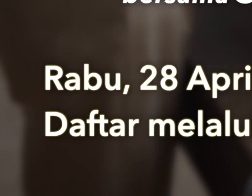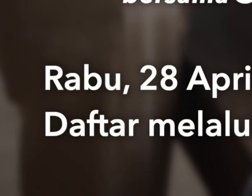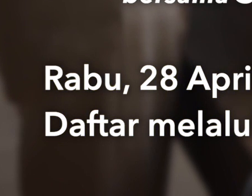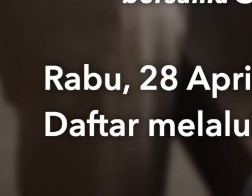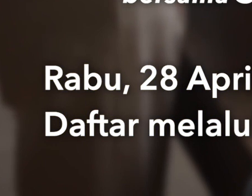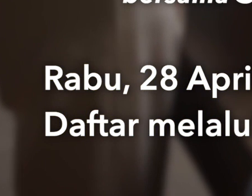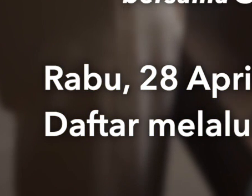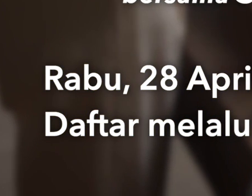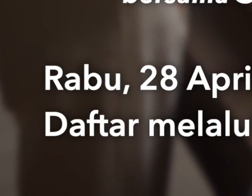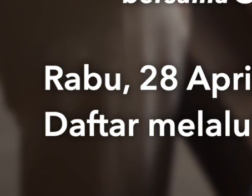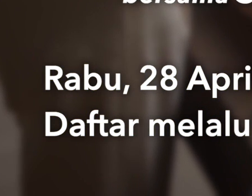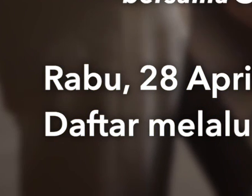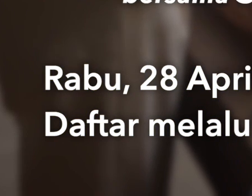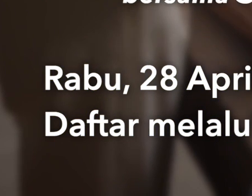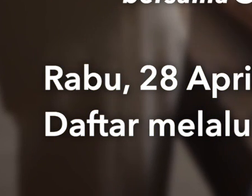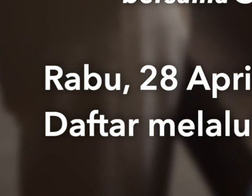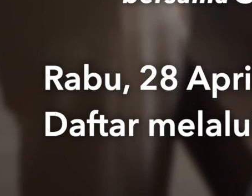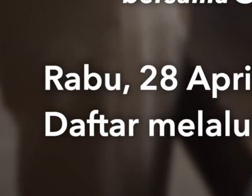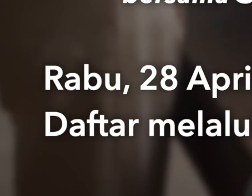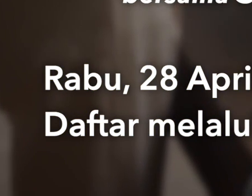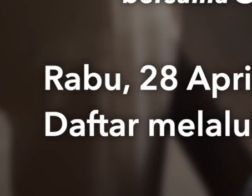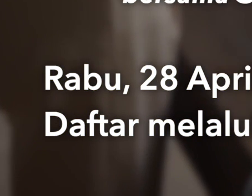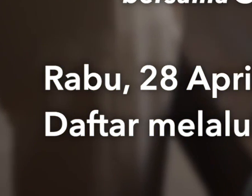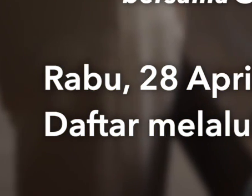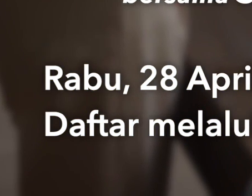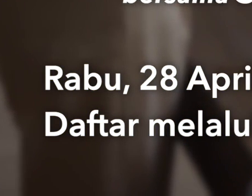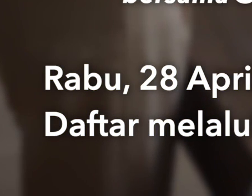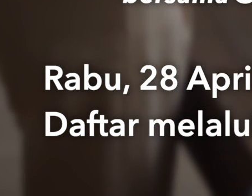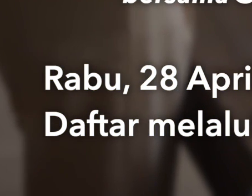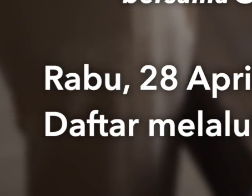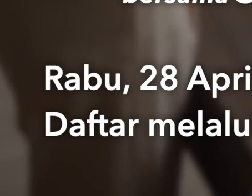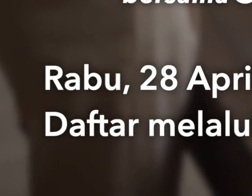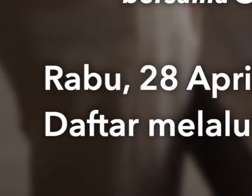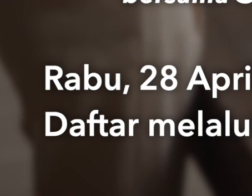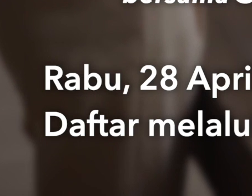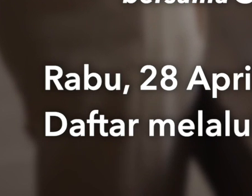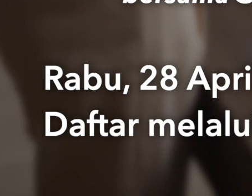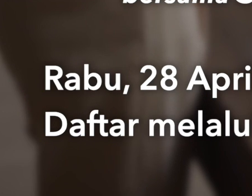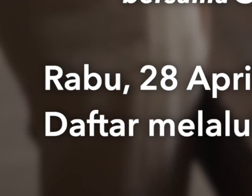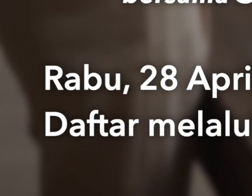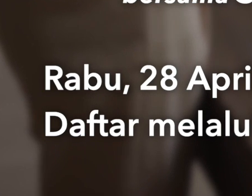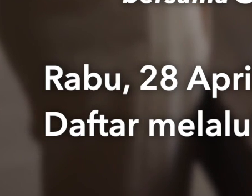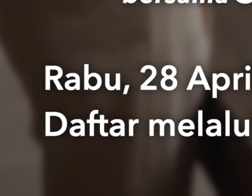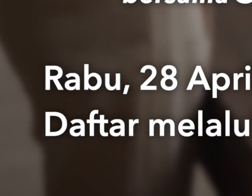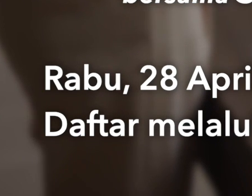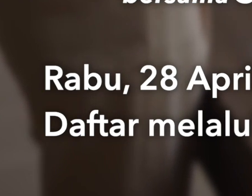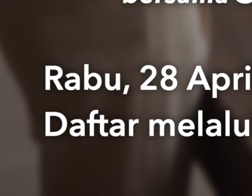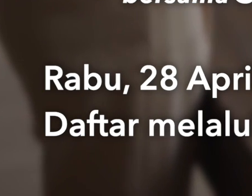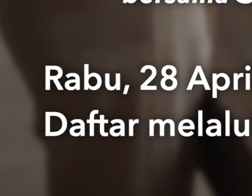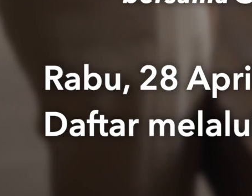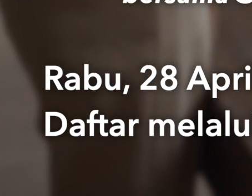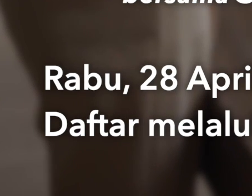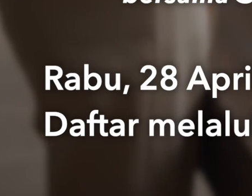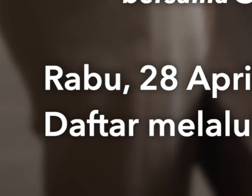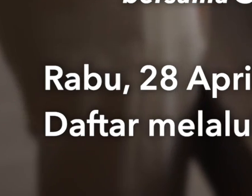28 April 2021, pukul 19 waktu Indonesia Barat melalui Zoom Meeting. Segera daftar melalui